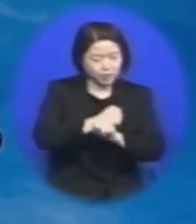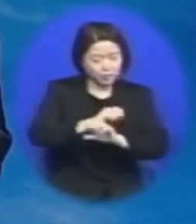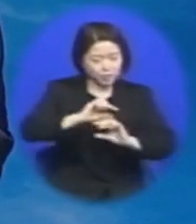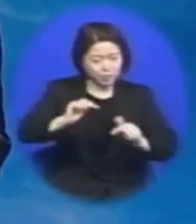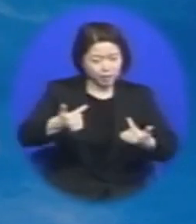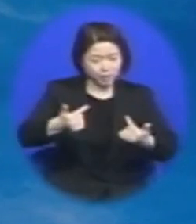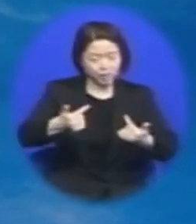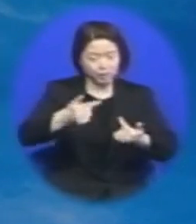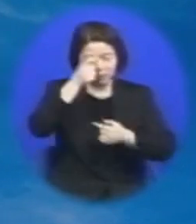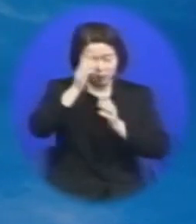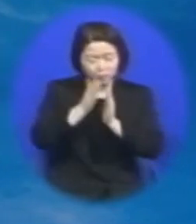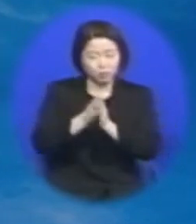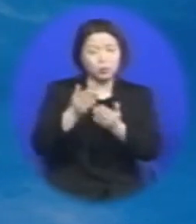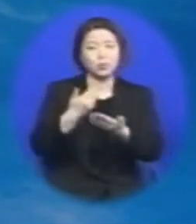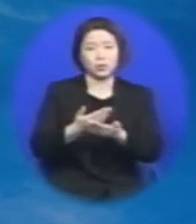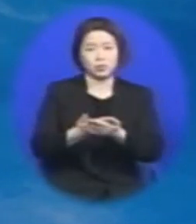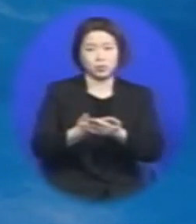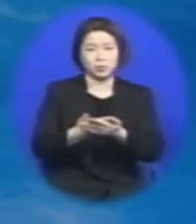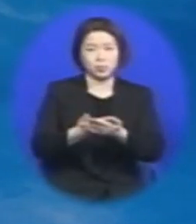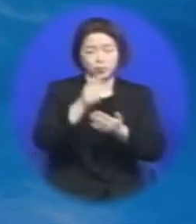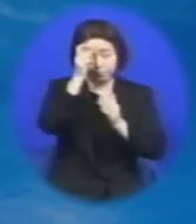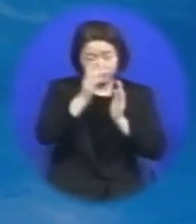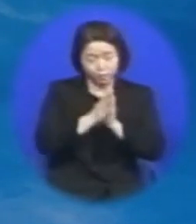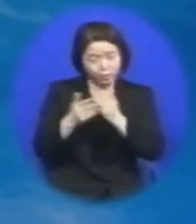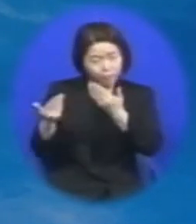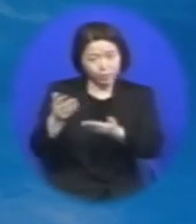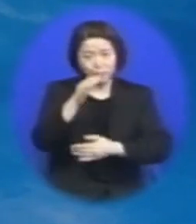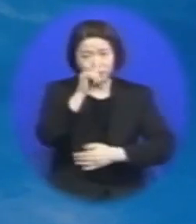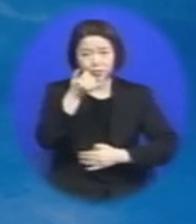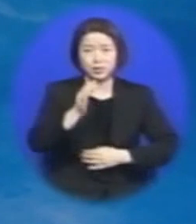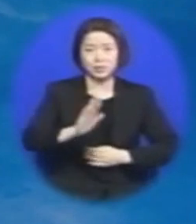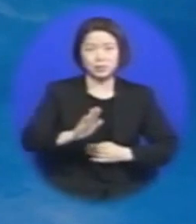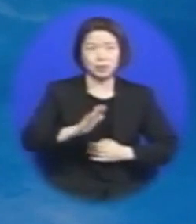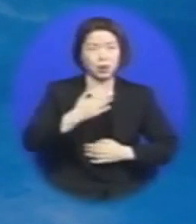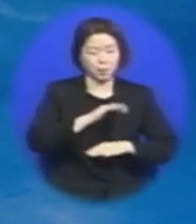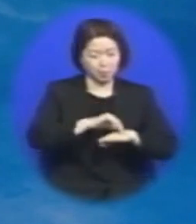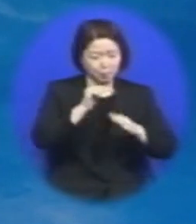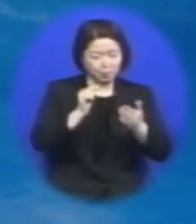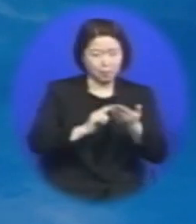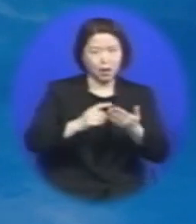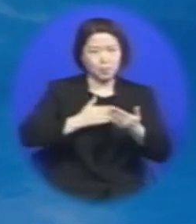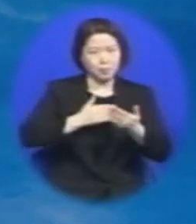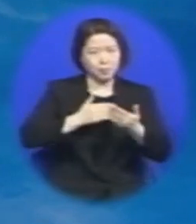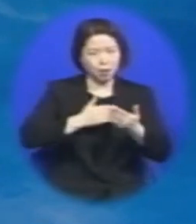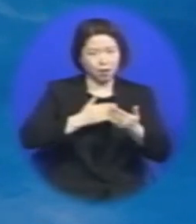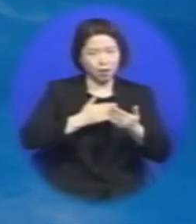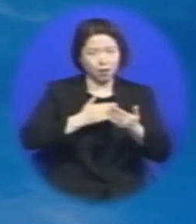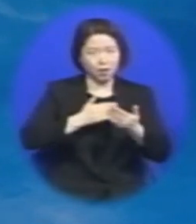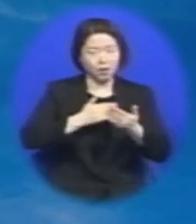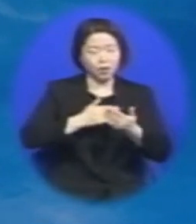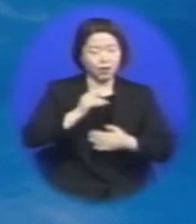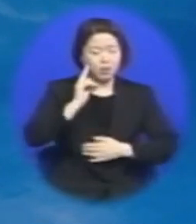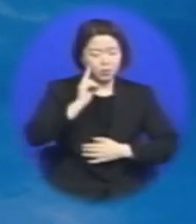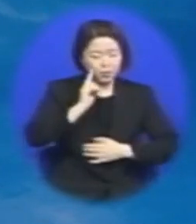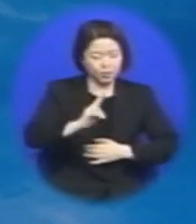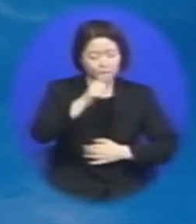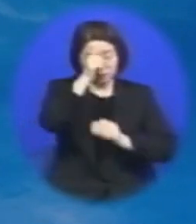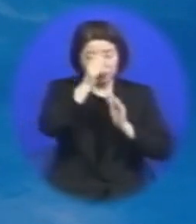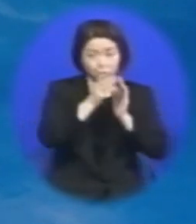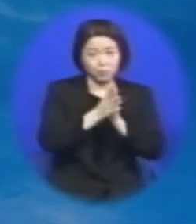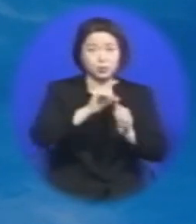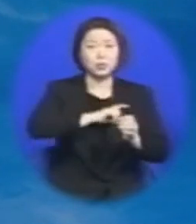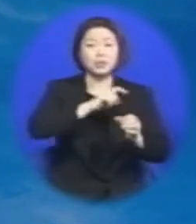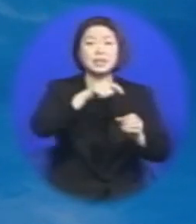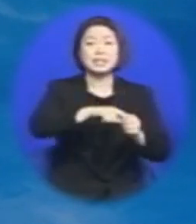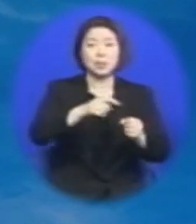기도는 했습니다만 마음이 떨려요 자세하게 형편을 다 알 수는 없지만 기도가 아주 심각한 기도아